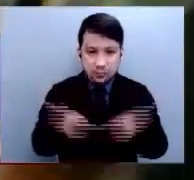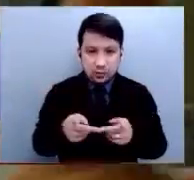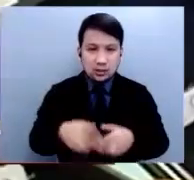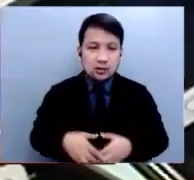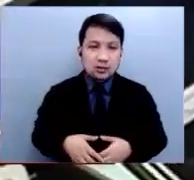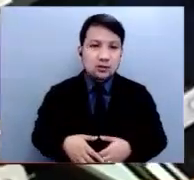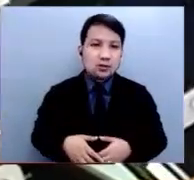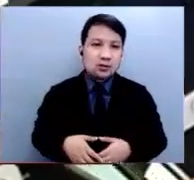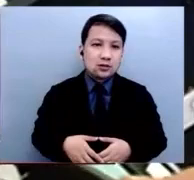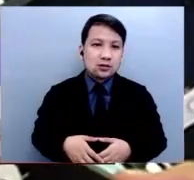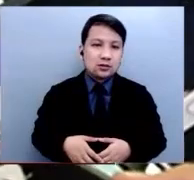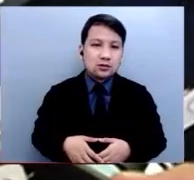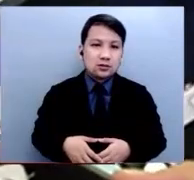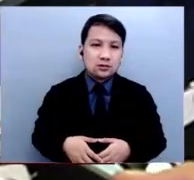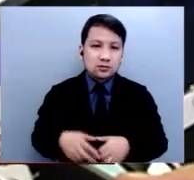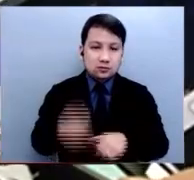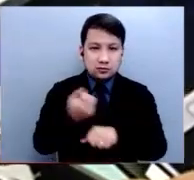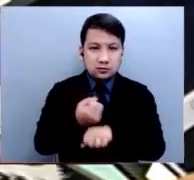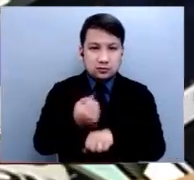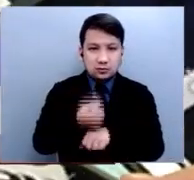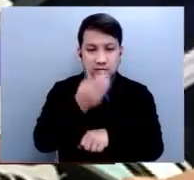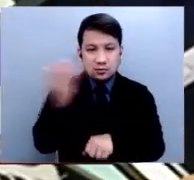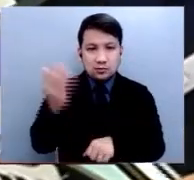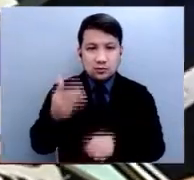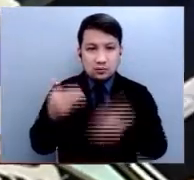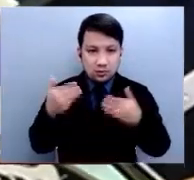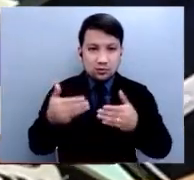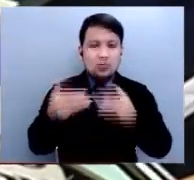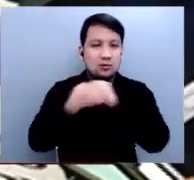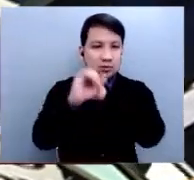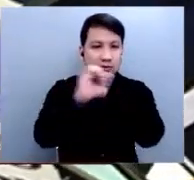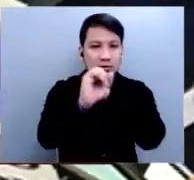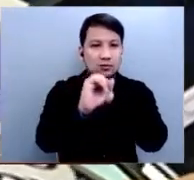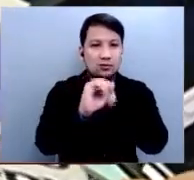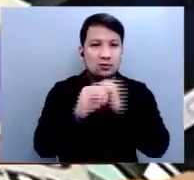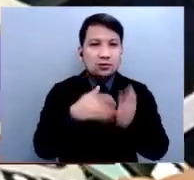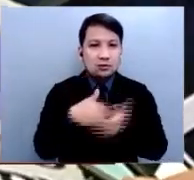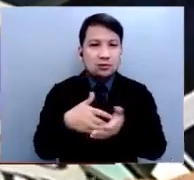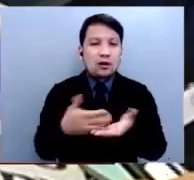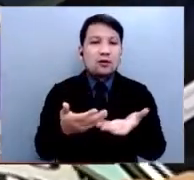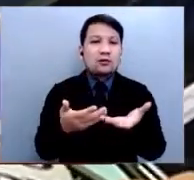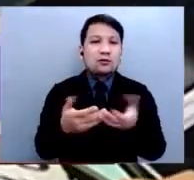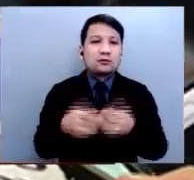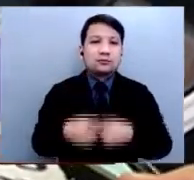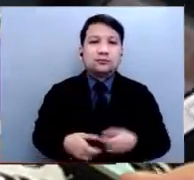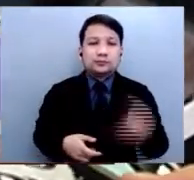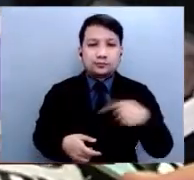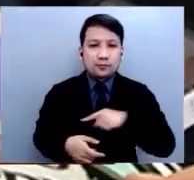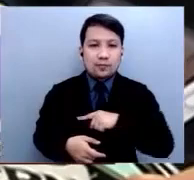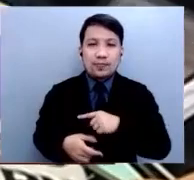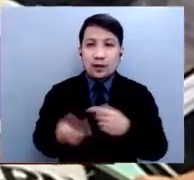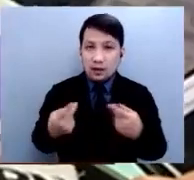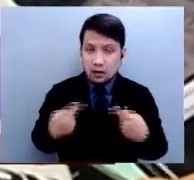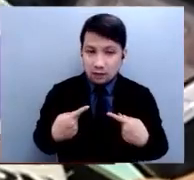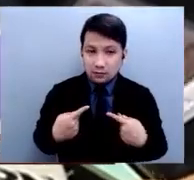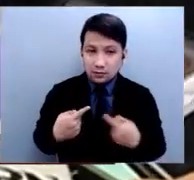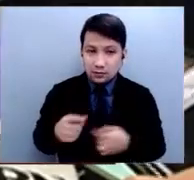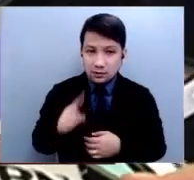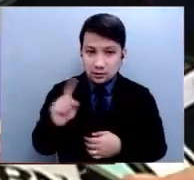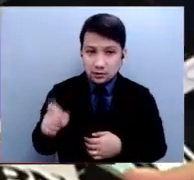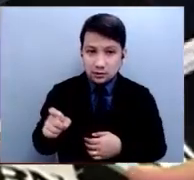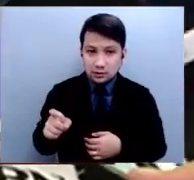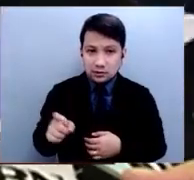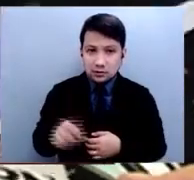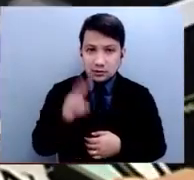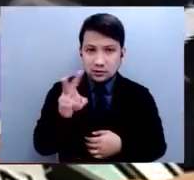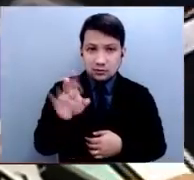ang bulalo, dahil sa pagpupursige mo, lalambot din to. Eh, meron pa naman tayong 79